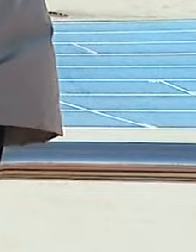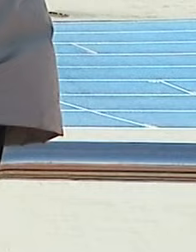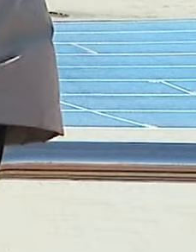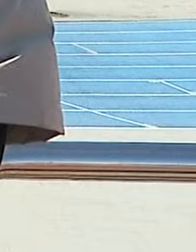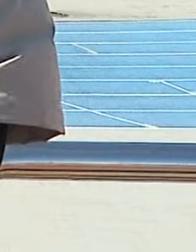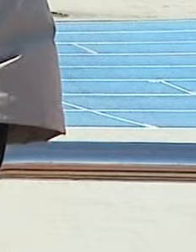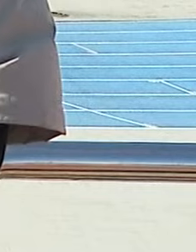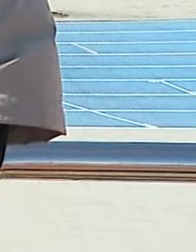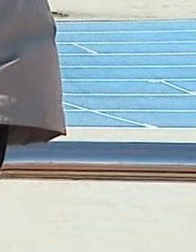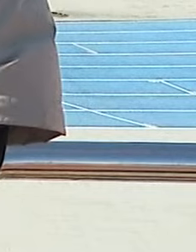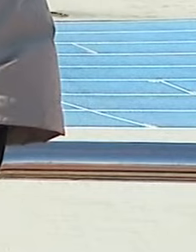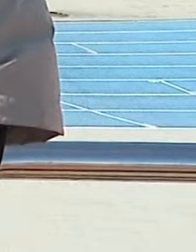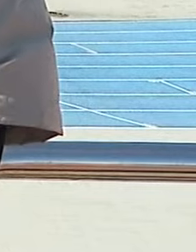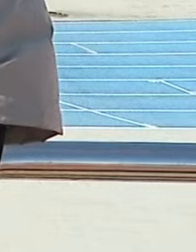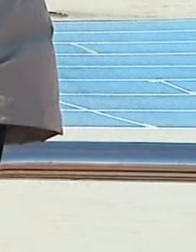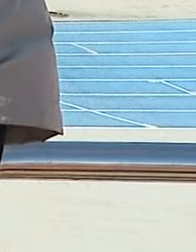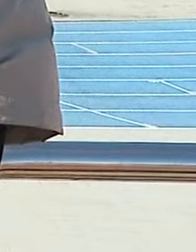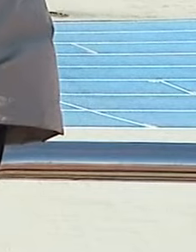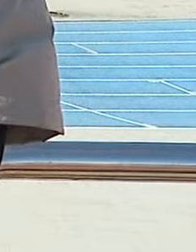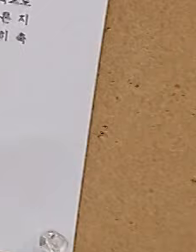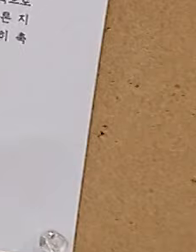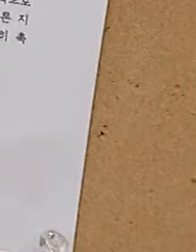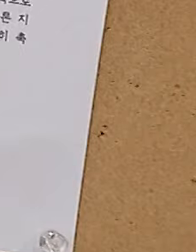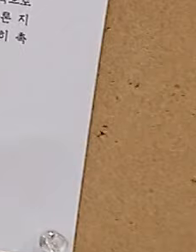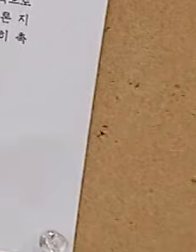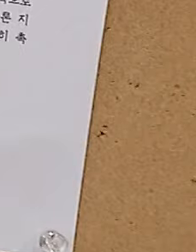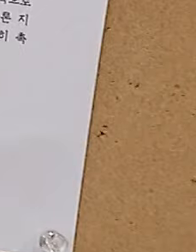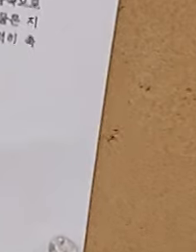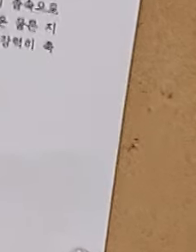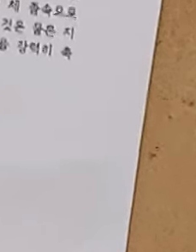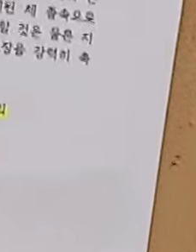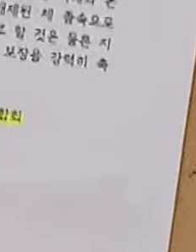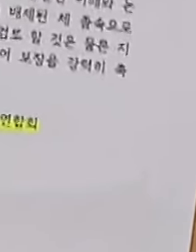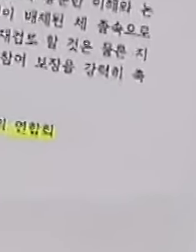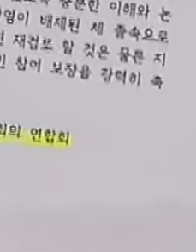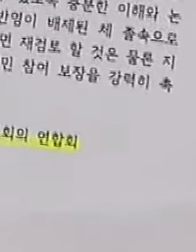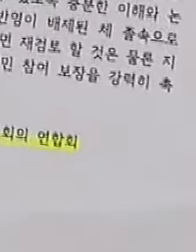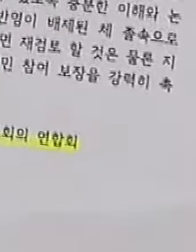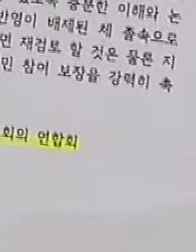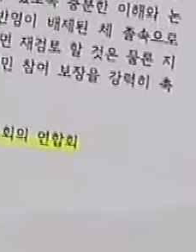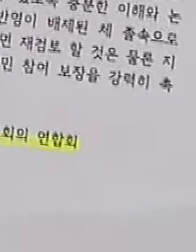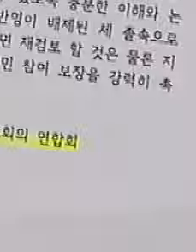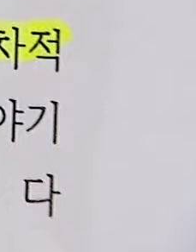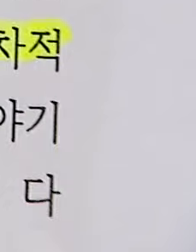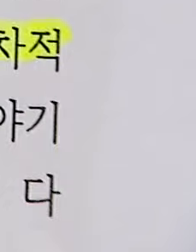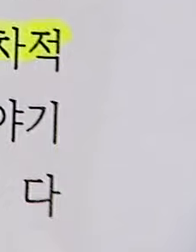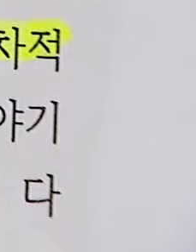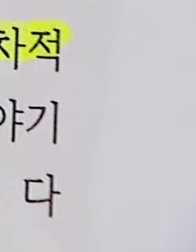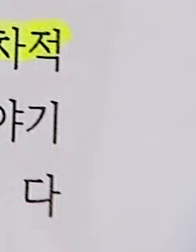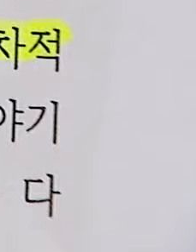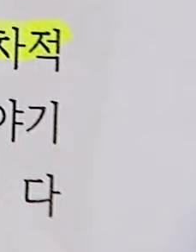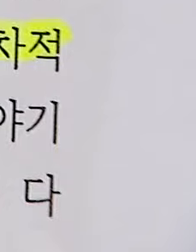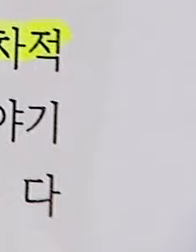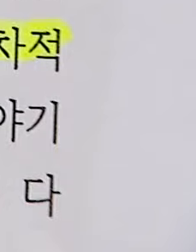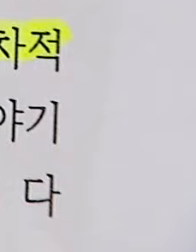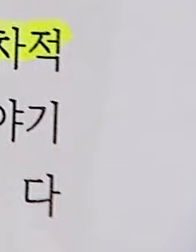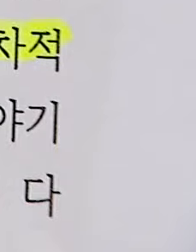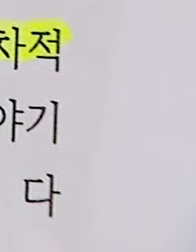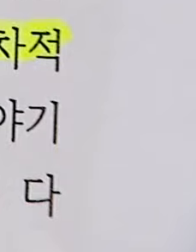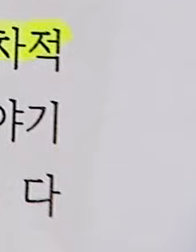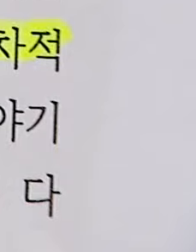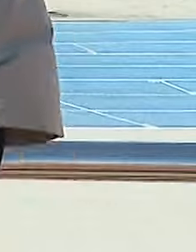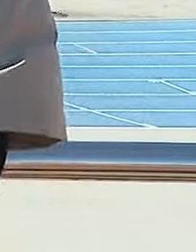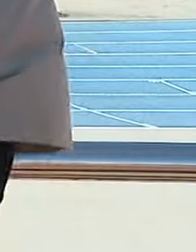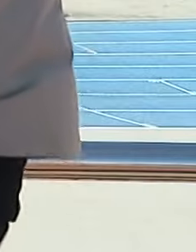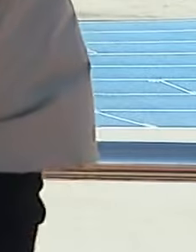기자입니다네 하남 종합운동장 이전에 대해서이 반대 입장을 공식화한 미사 입주자 대표회의 박일수 연합회장